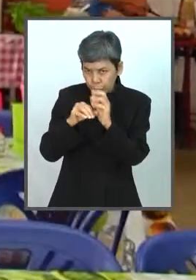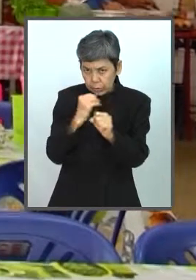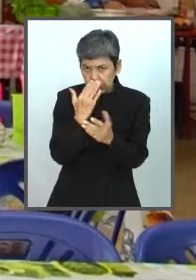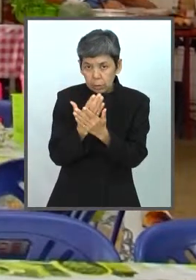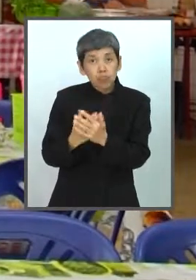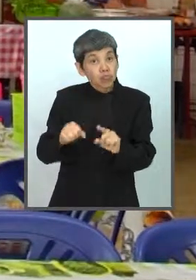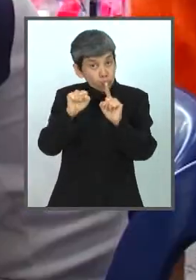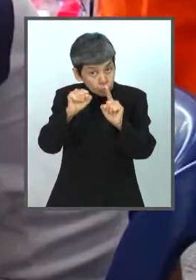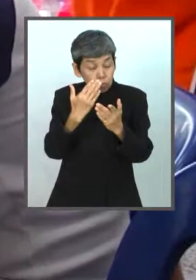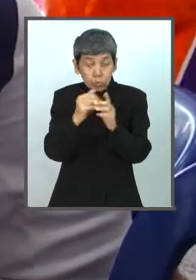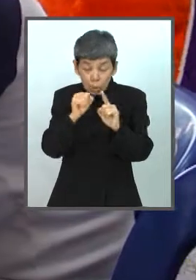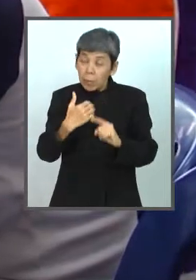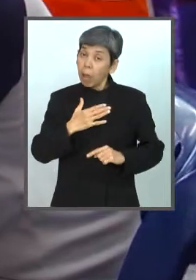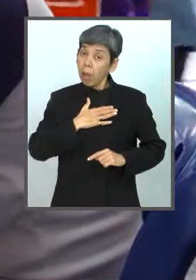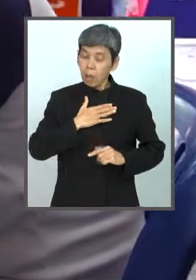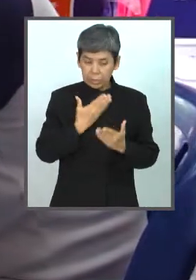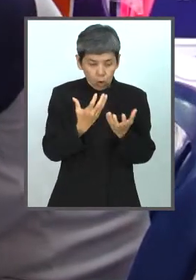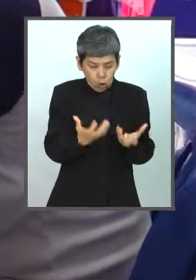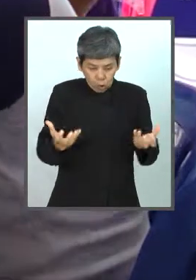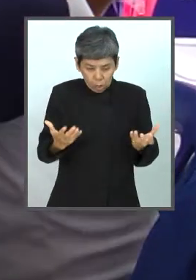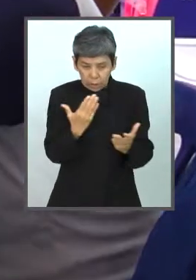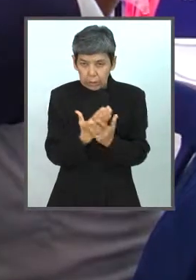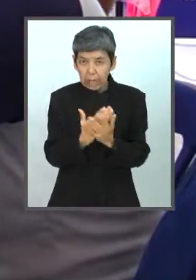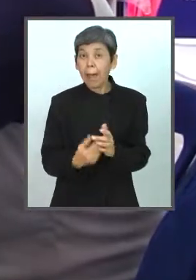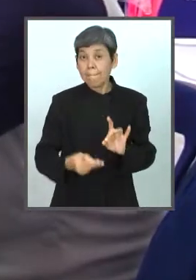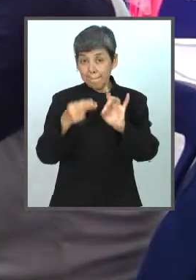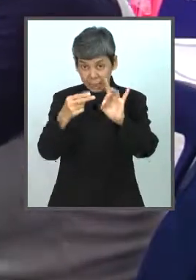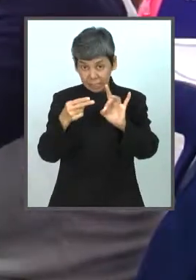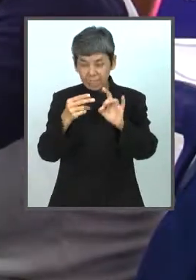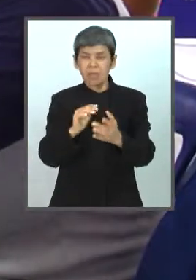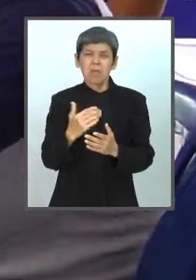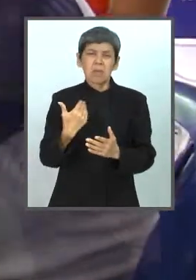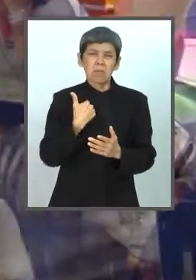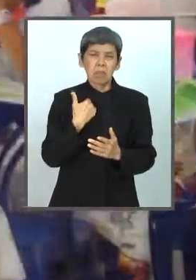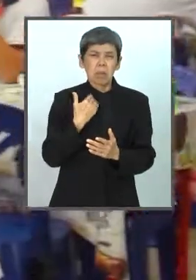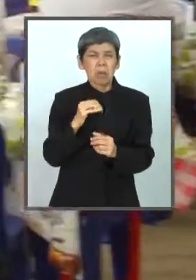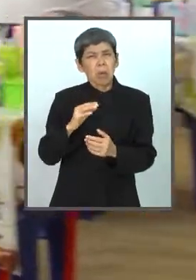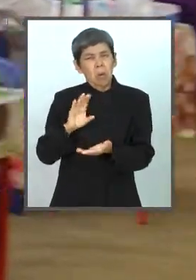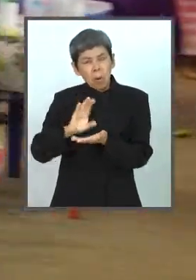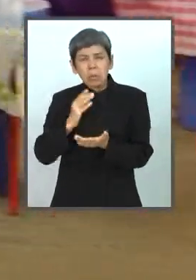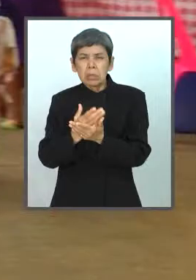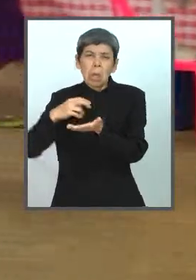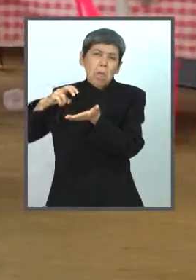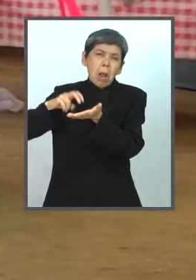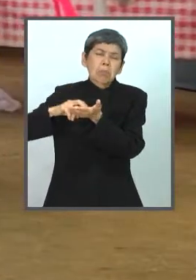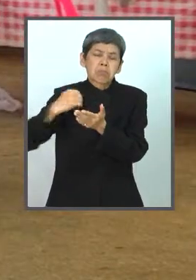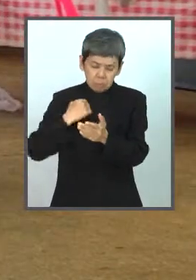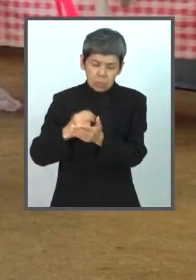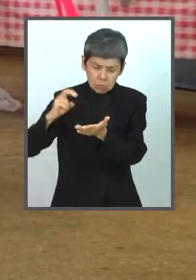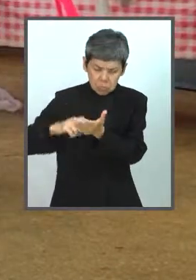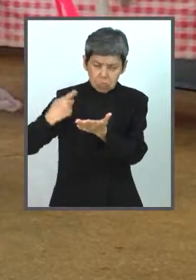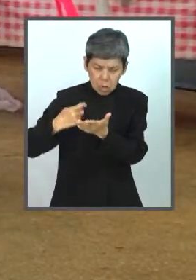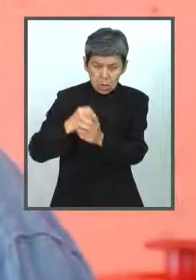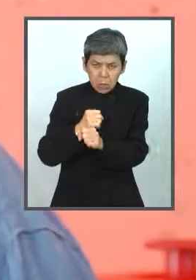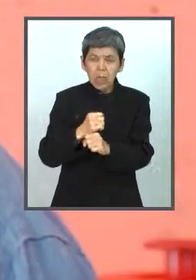ให้แสนหนึ่งเลยนะคะแสนหนึ่งเพราะเราซื้อของเนี่ยตกละ80,000กว่าไหนจะไอ้นี่นะลงทุนค้ำประกันที่นี่อีกด้วยอะไรด้